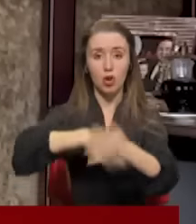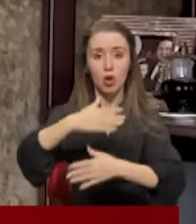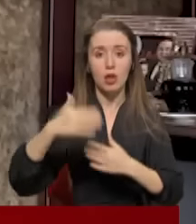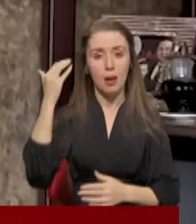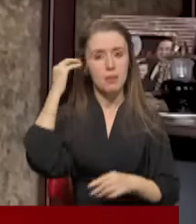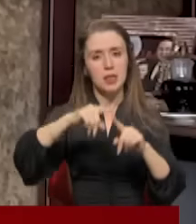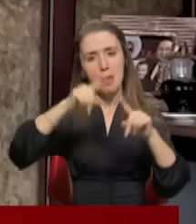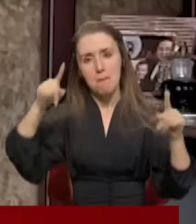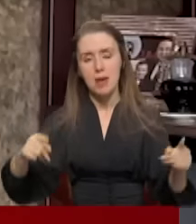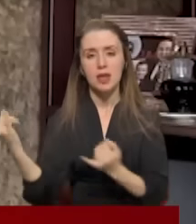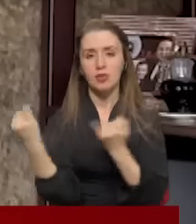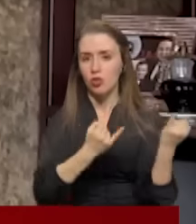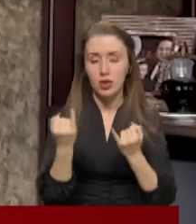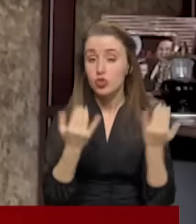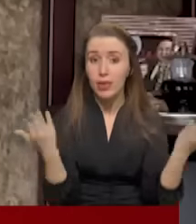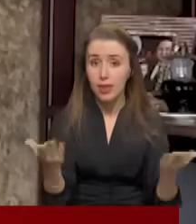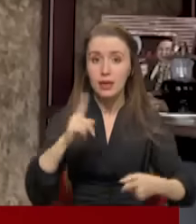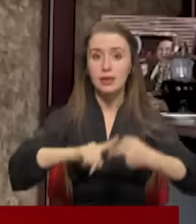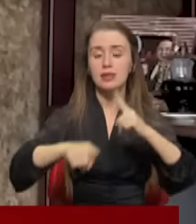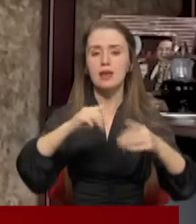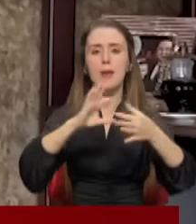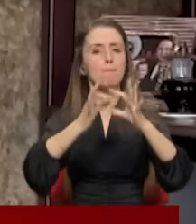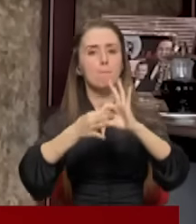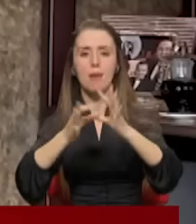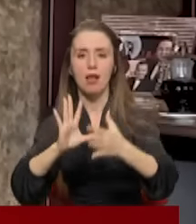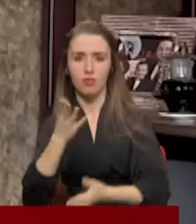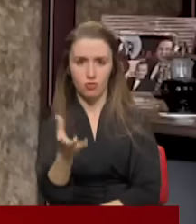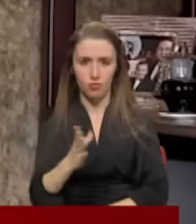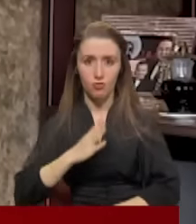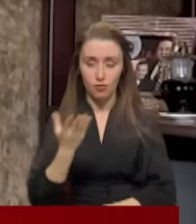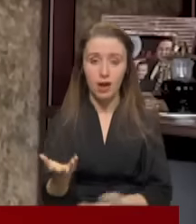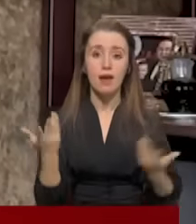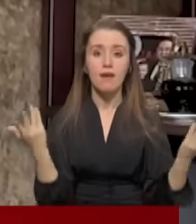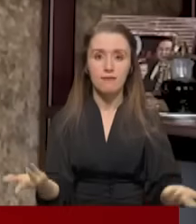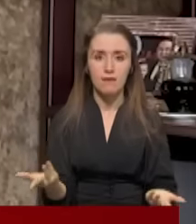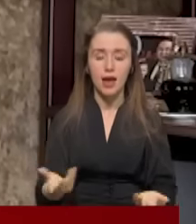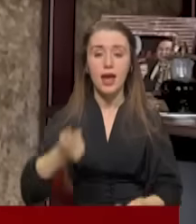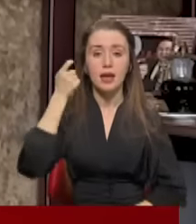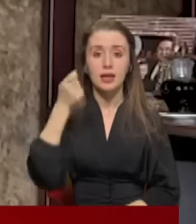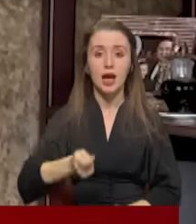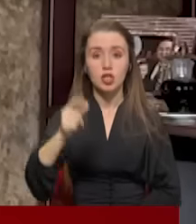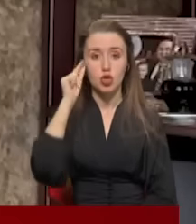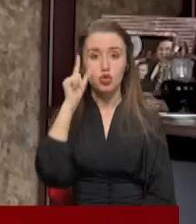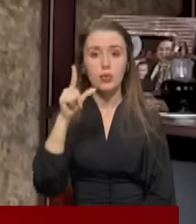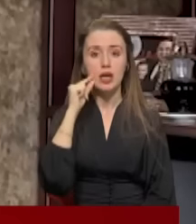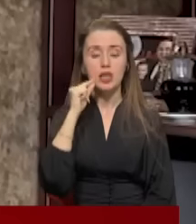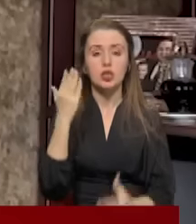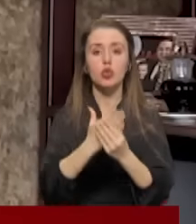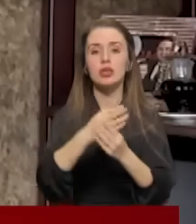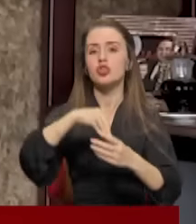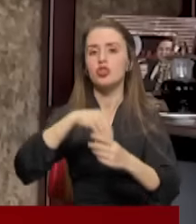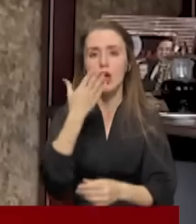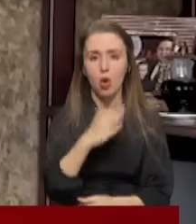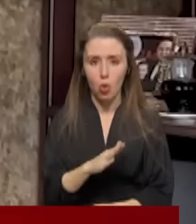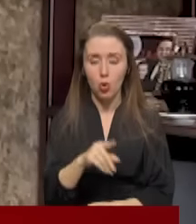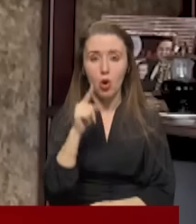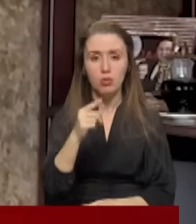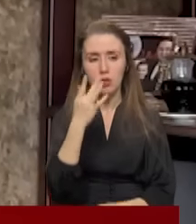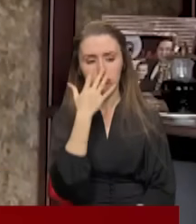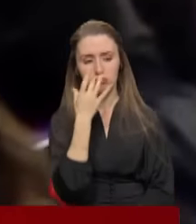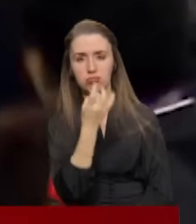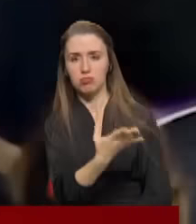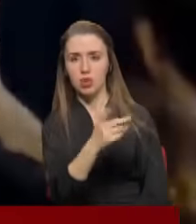başından beri tartışılan siyasi uzantısı ve gerçek sahiki dosyaya girmemiş. Adeta